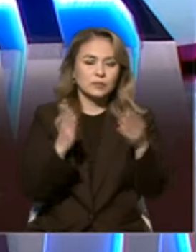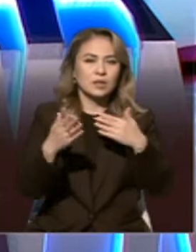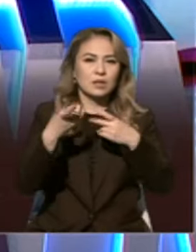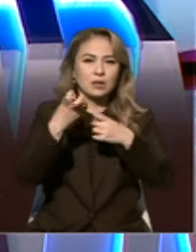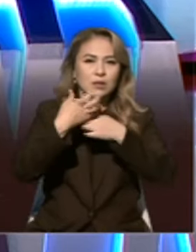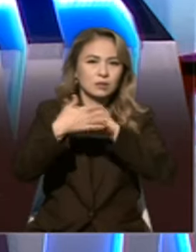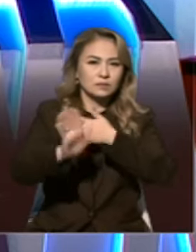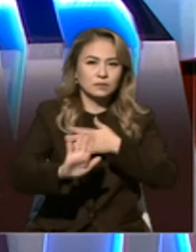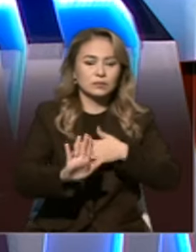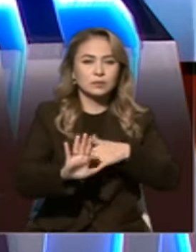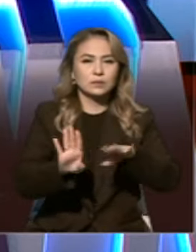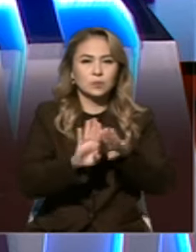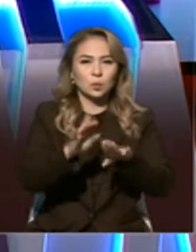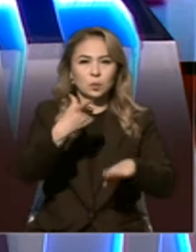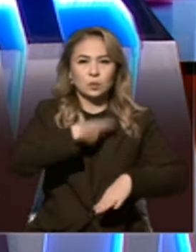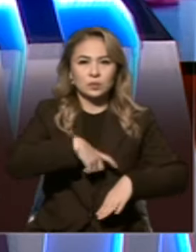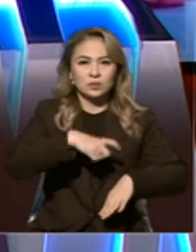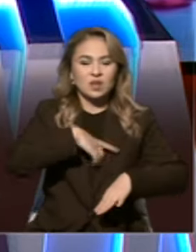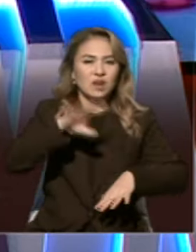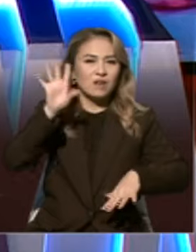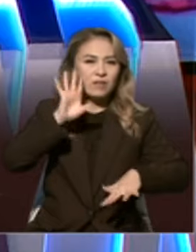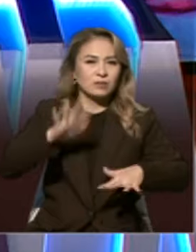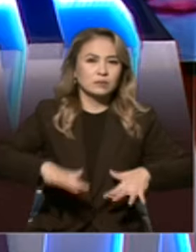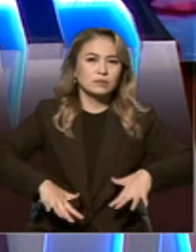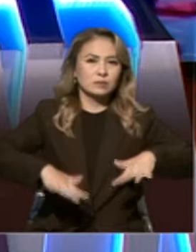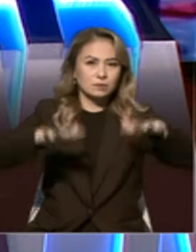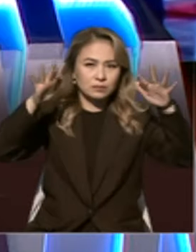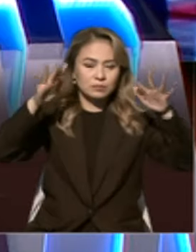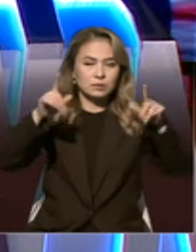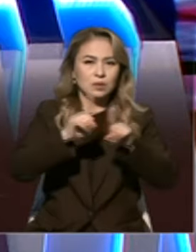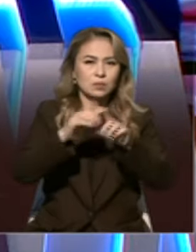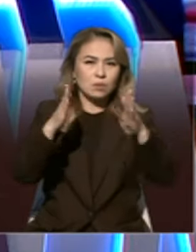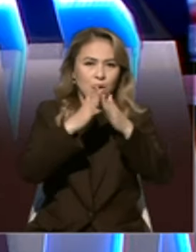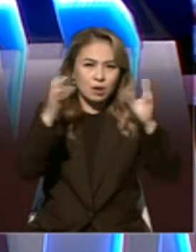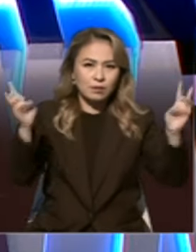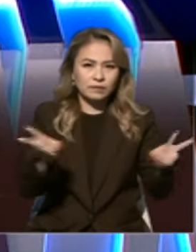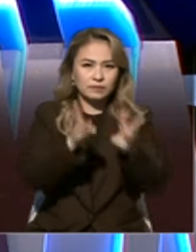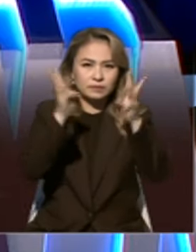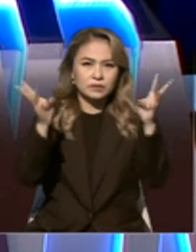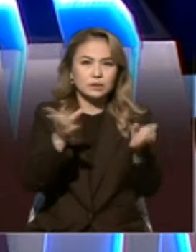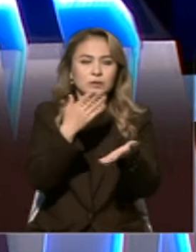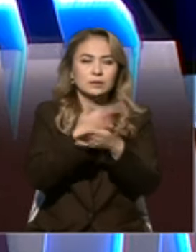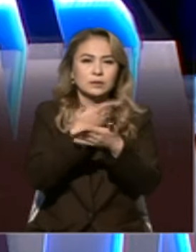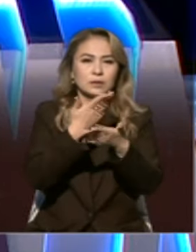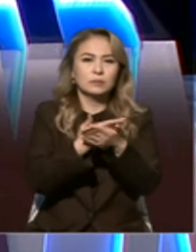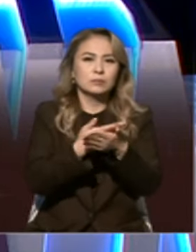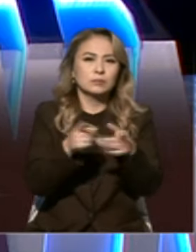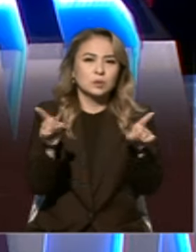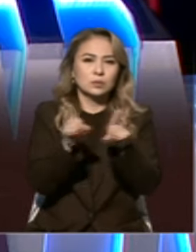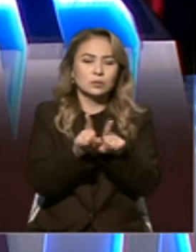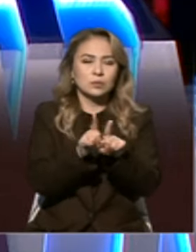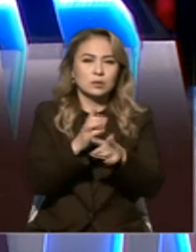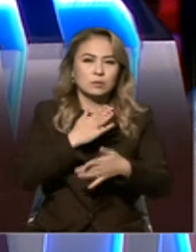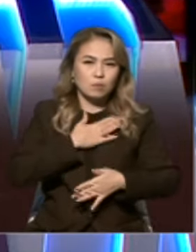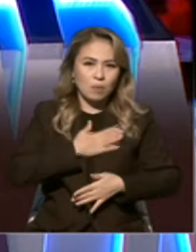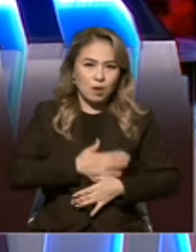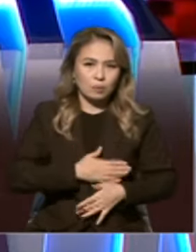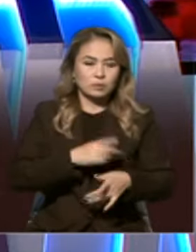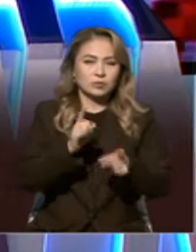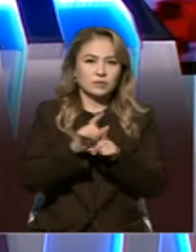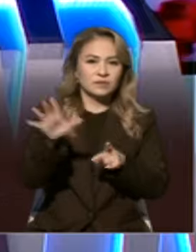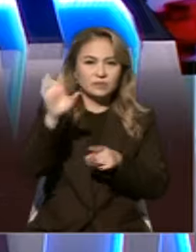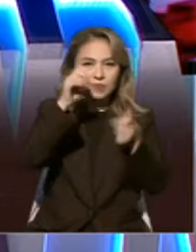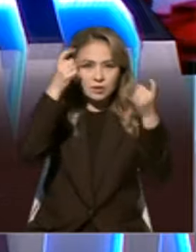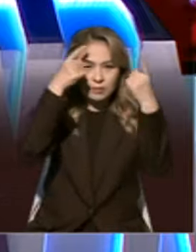ашпай, қалай жа өзі ваннаға су толтырып, жалпы үй өртеніп жанып жатыр. Жаңа үлкен не басып жатып дегенмен барып, сол сабырлық сақтап, сол бүкіл